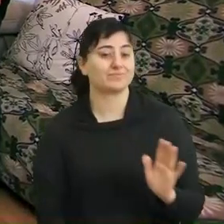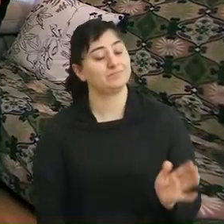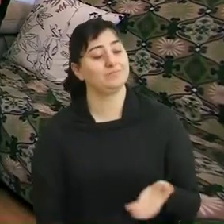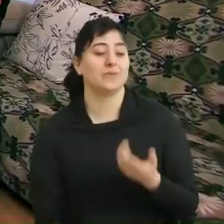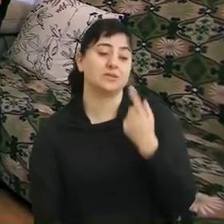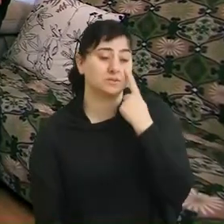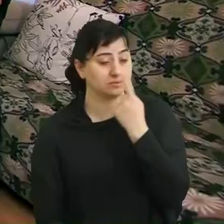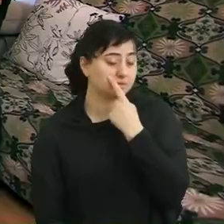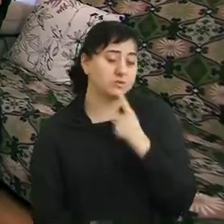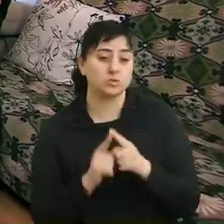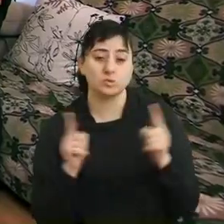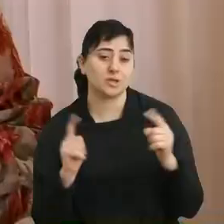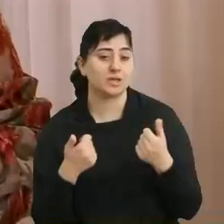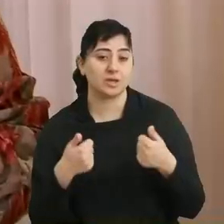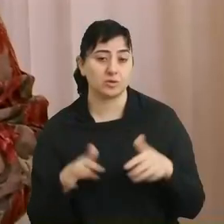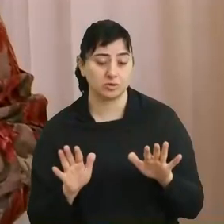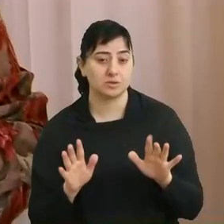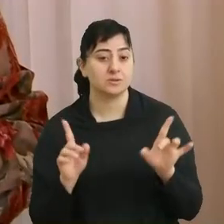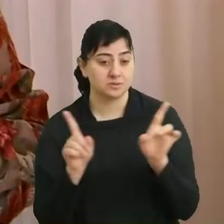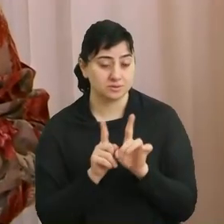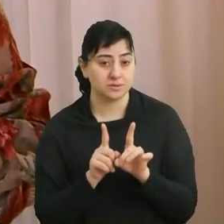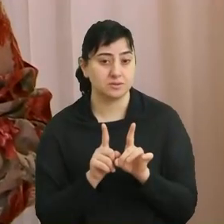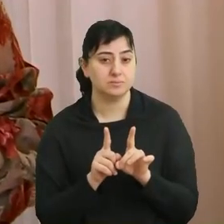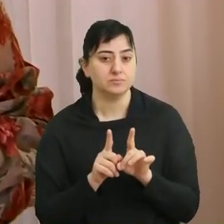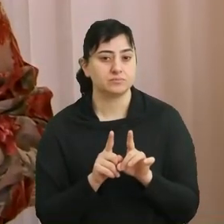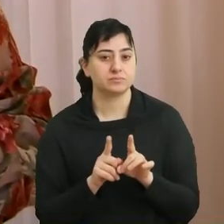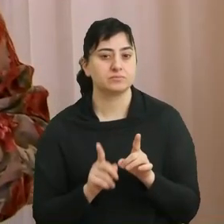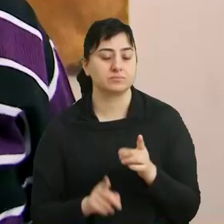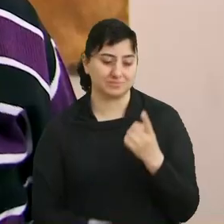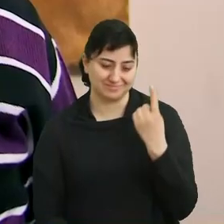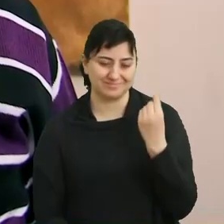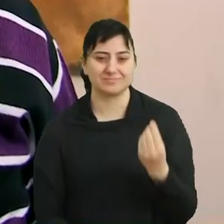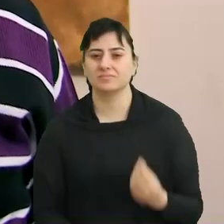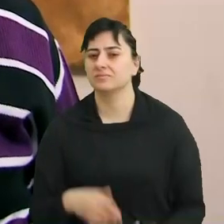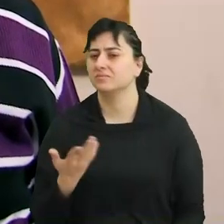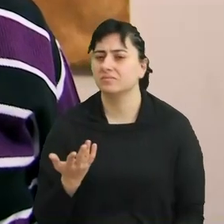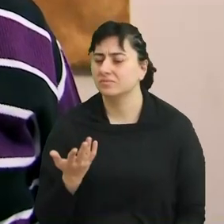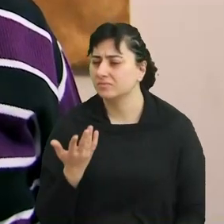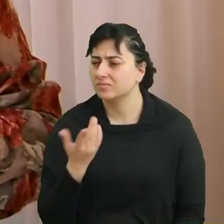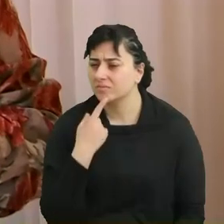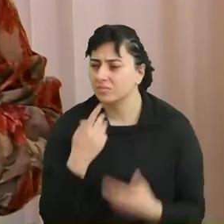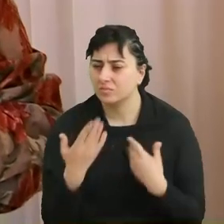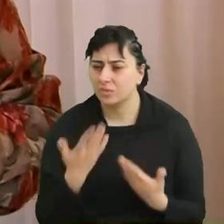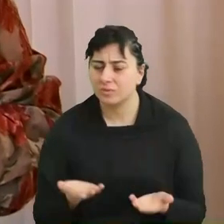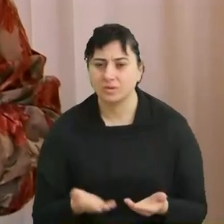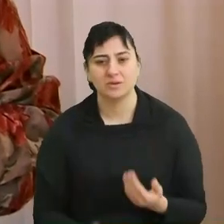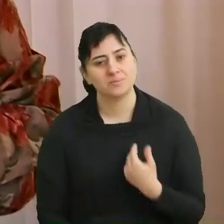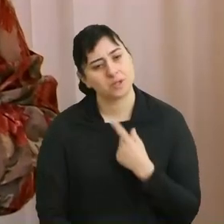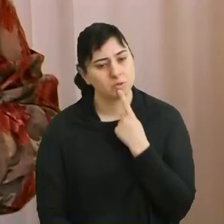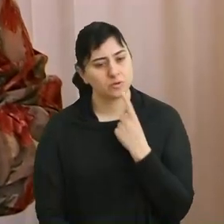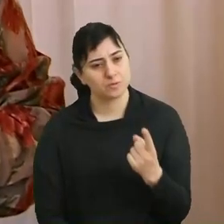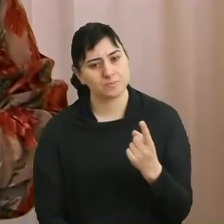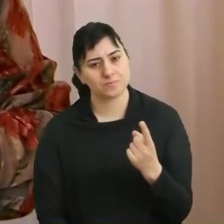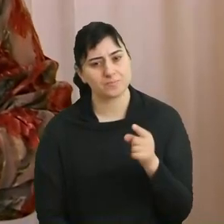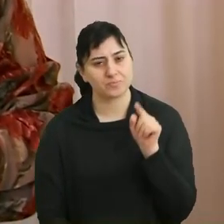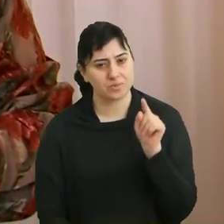enişteciğim. Fazla uzatmaya gerek yok. Kısa keselim. Mangır havası olsun. Mangır mı? Ne mangır bir? Diyorum ki